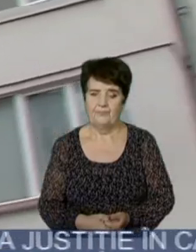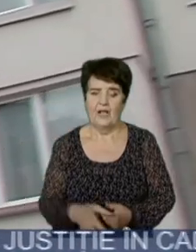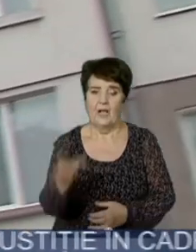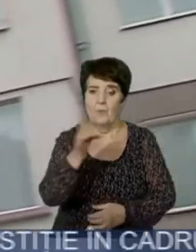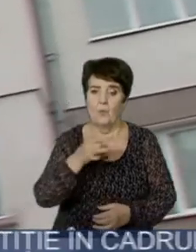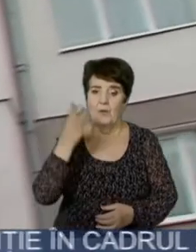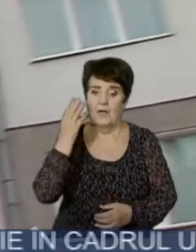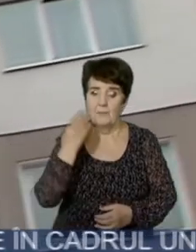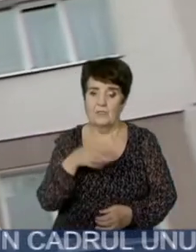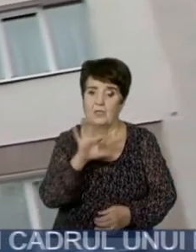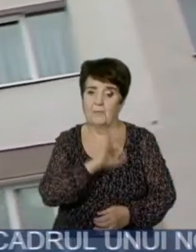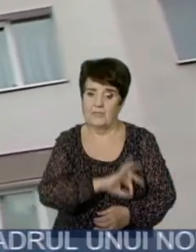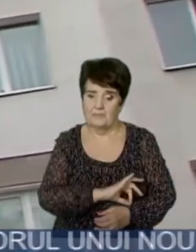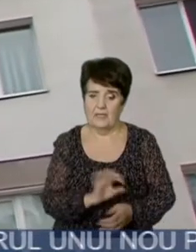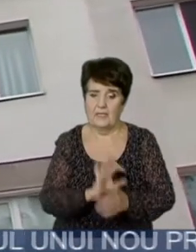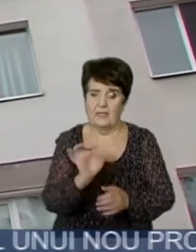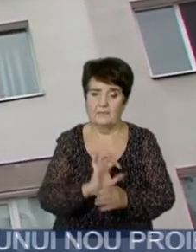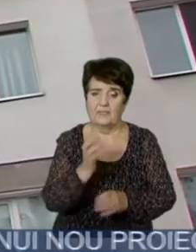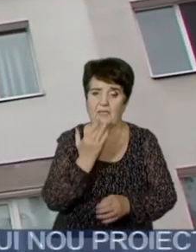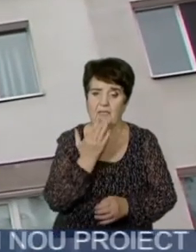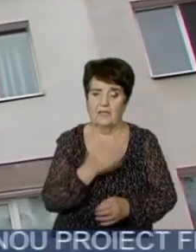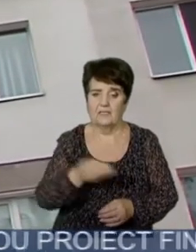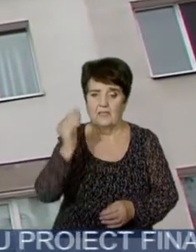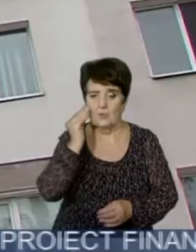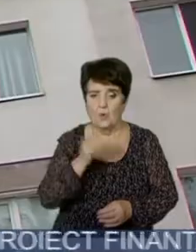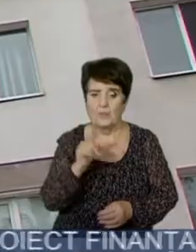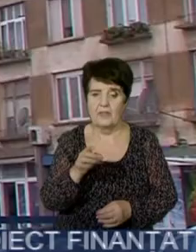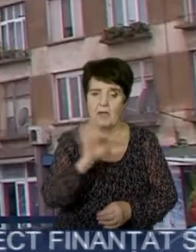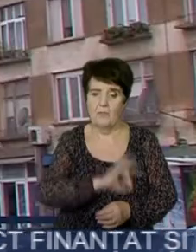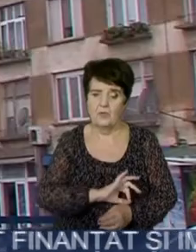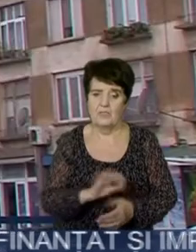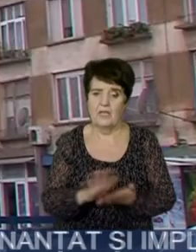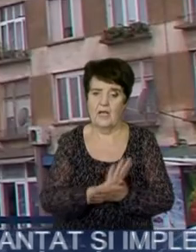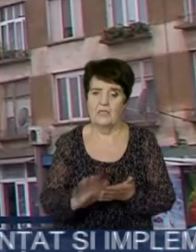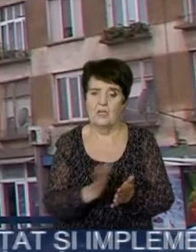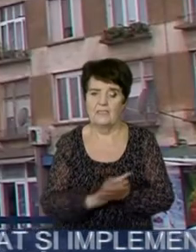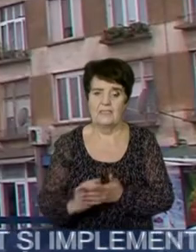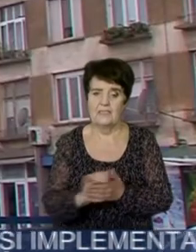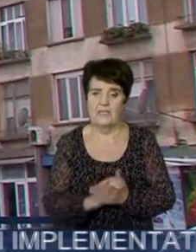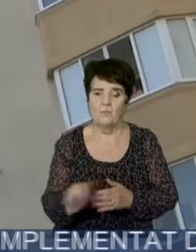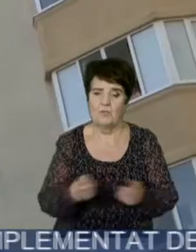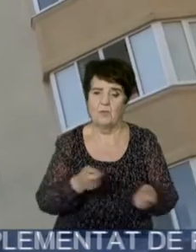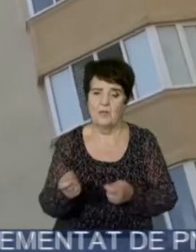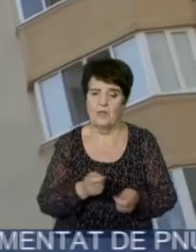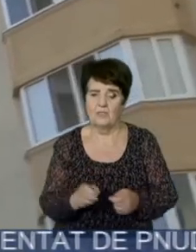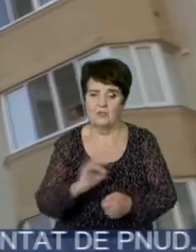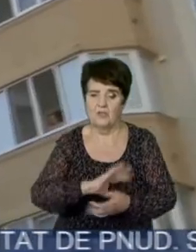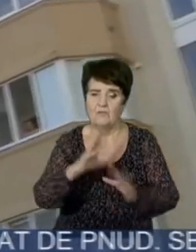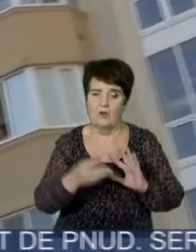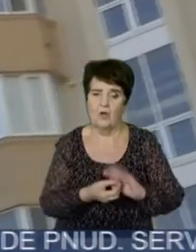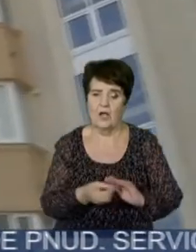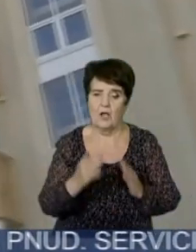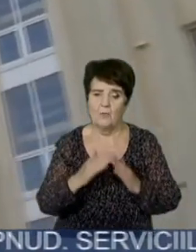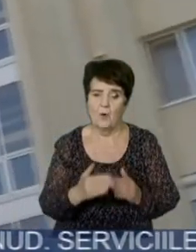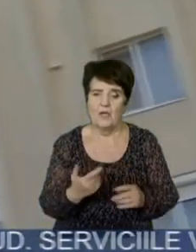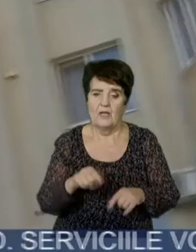Republica Moldova beneficiază de expertiză internațională în scopul de a îmbunătăți calitatea sistemului de administrare funciară și evaluarea bunurilor